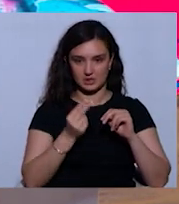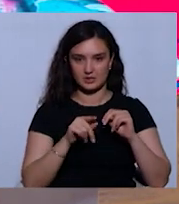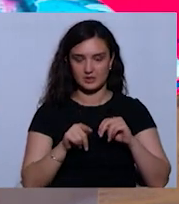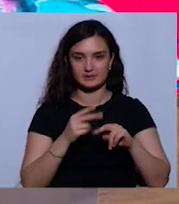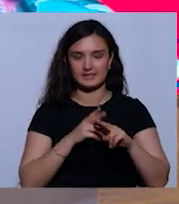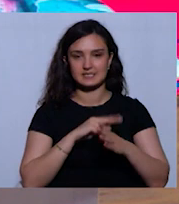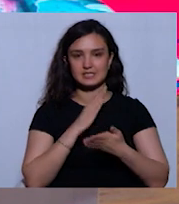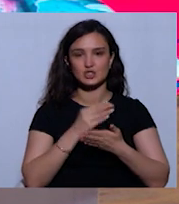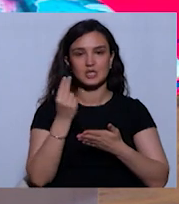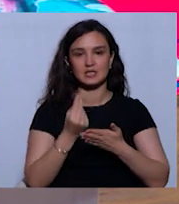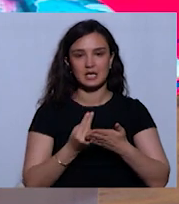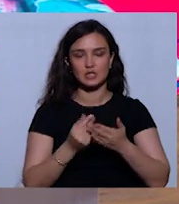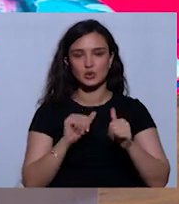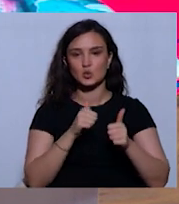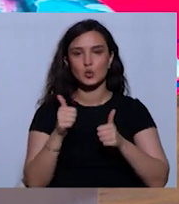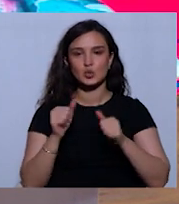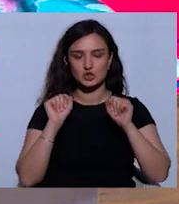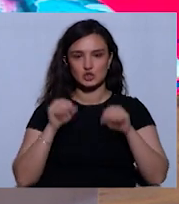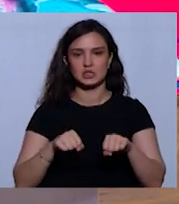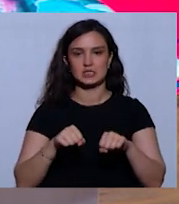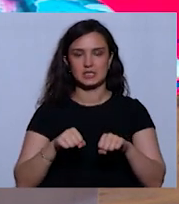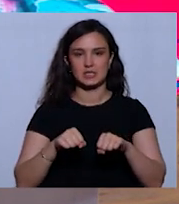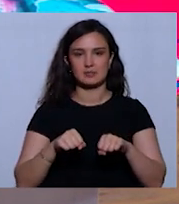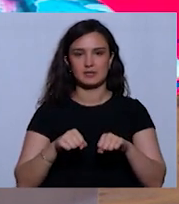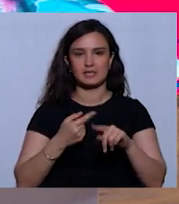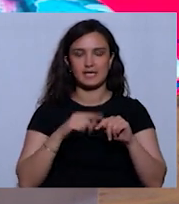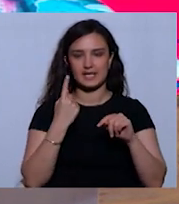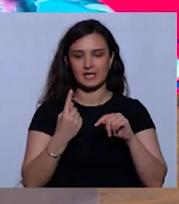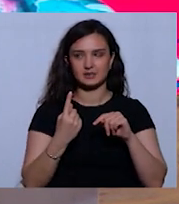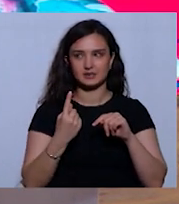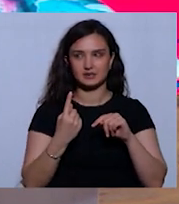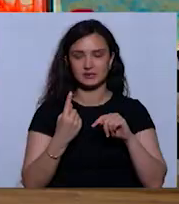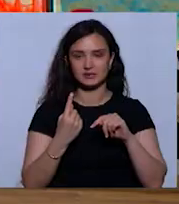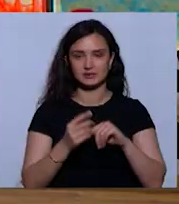ნახატი, ეს არის ჩანახატი, როგორი შეიძლება ერთ-ერთი